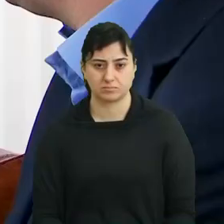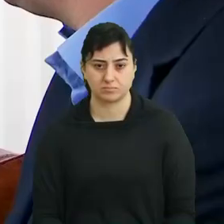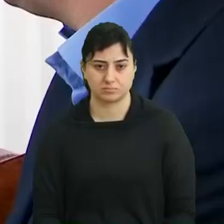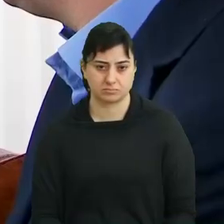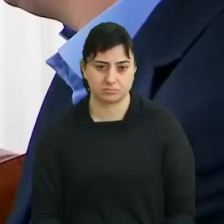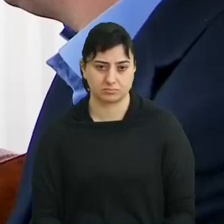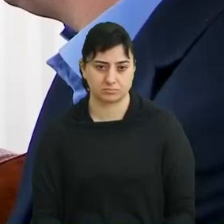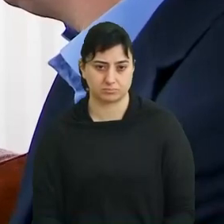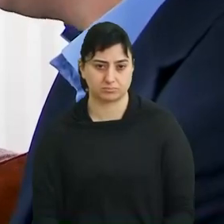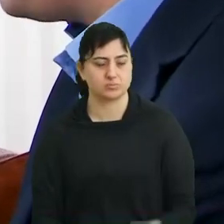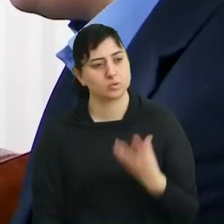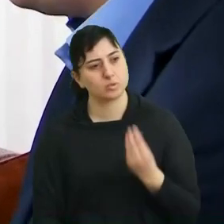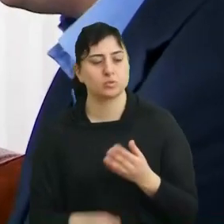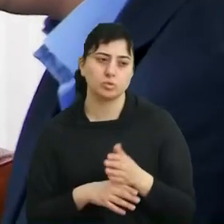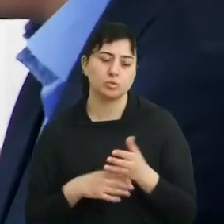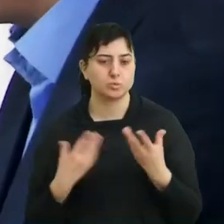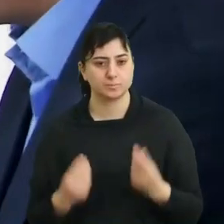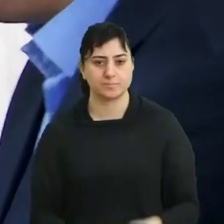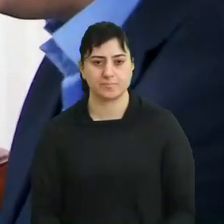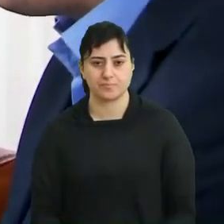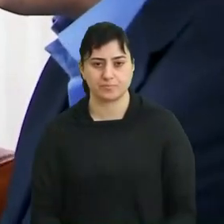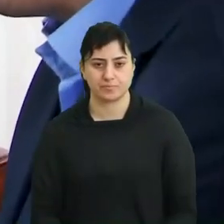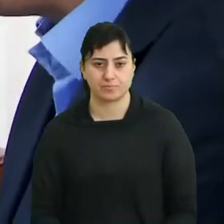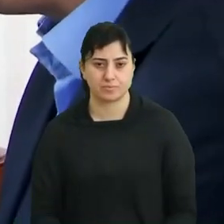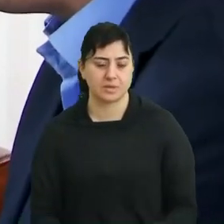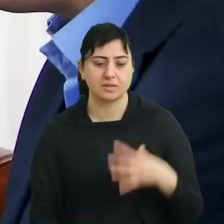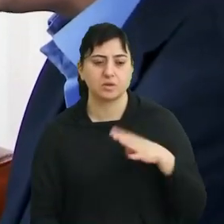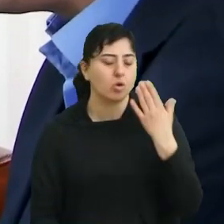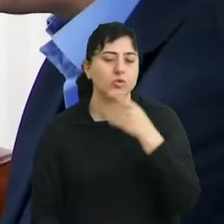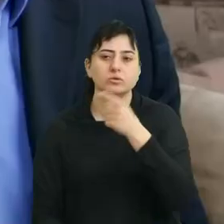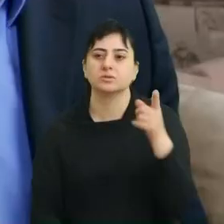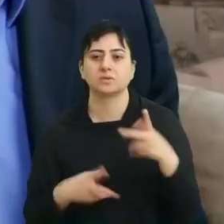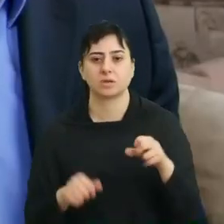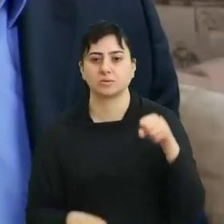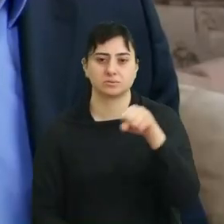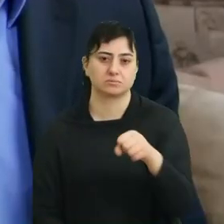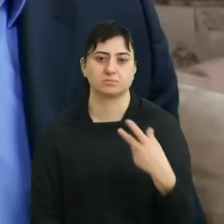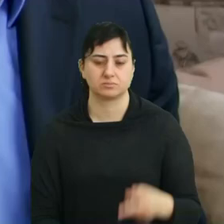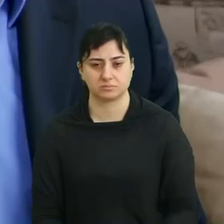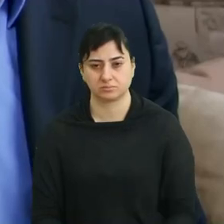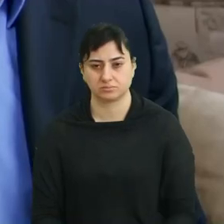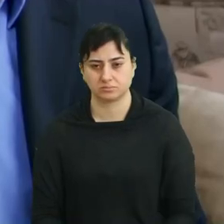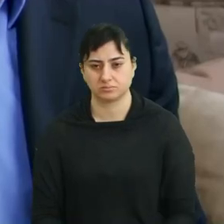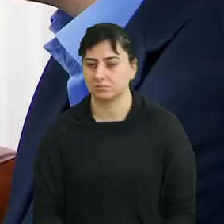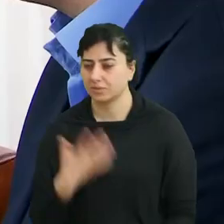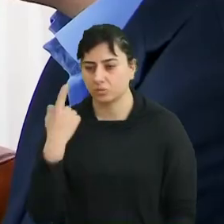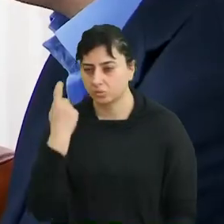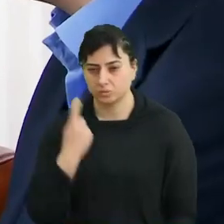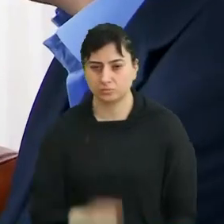Yani evet doğru söylüyorsun aslında. İstediğimiz okulda okutabiliriz o zaman. Ne